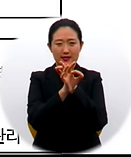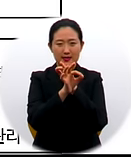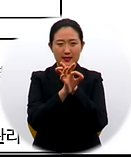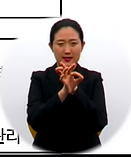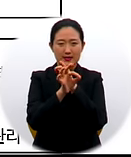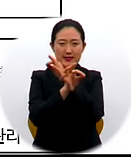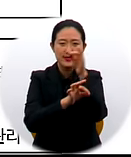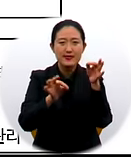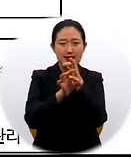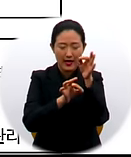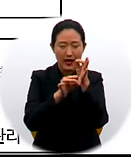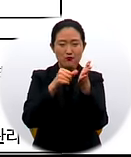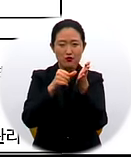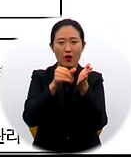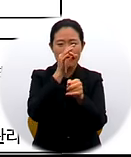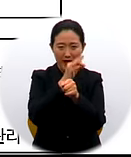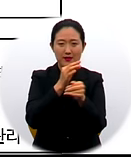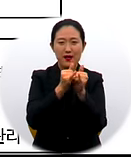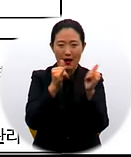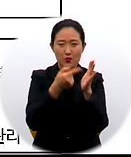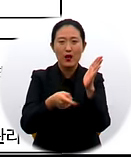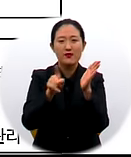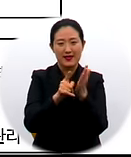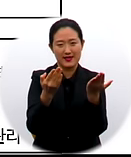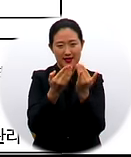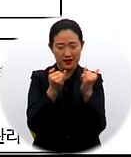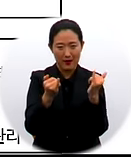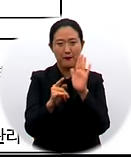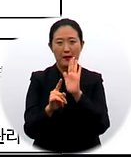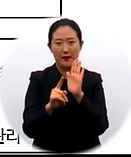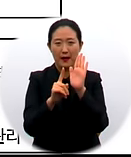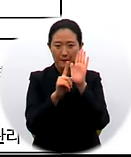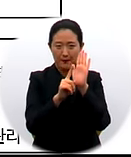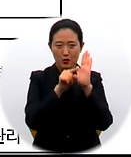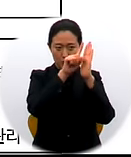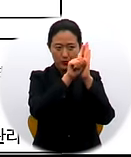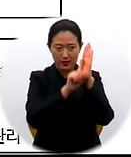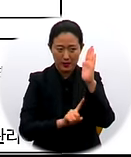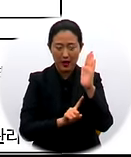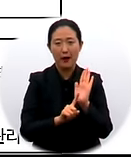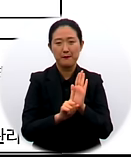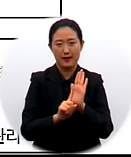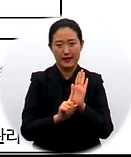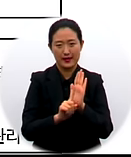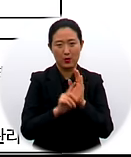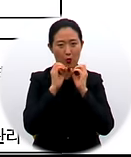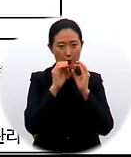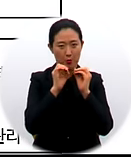뭐 익숙하게는 마케팅, 뭐 홍보, 영업 같은 포지션들이죠. 이런 포지션들은 아주